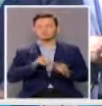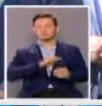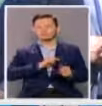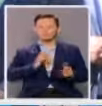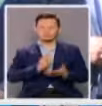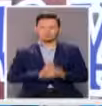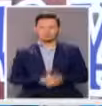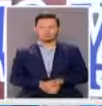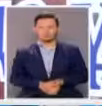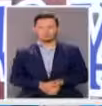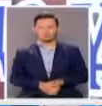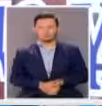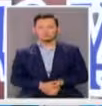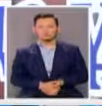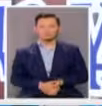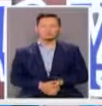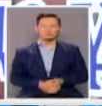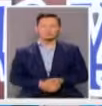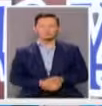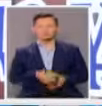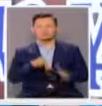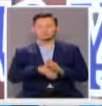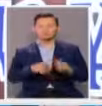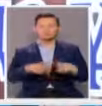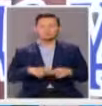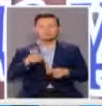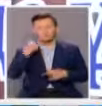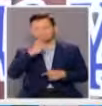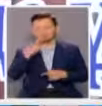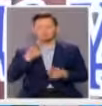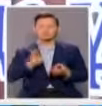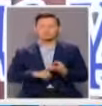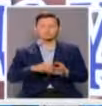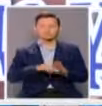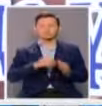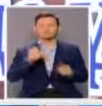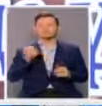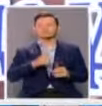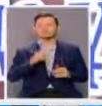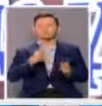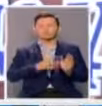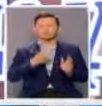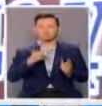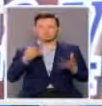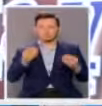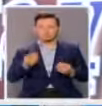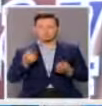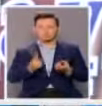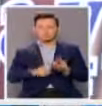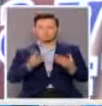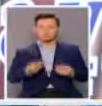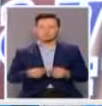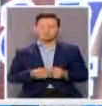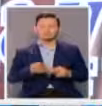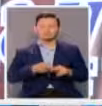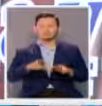етуде. Газ акционерлік қоғамы өзінің жыл сайын осы ұлы жеңіс күніне арнап өздерінің ардагерлерін,